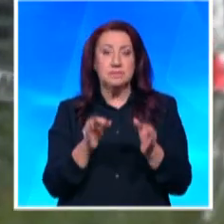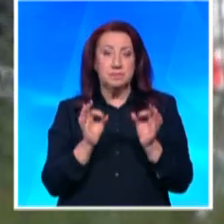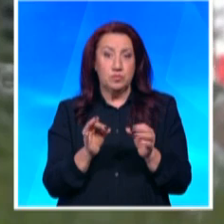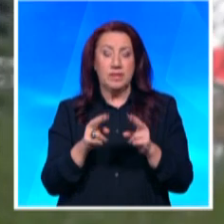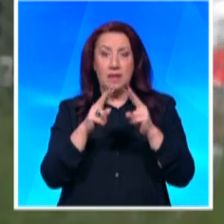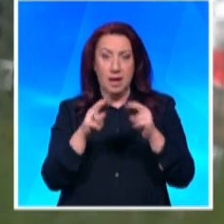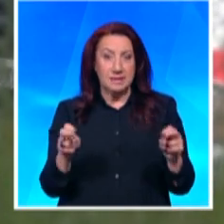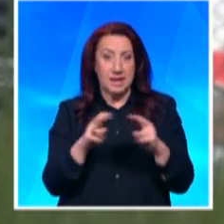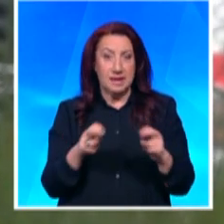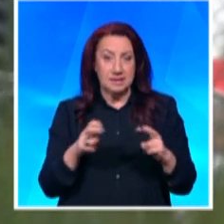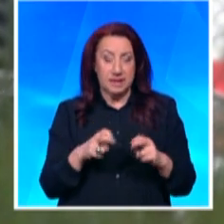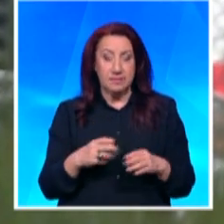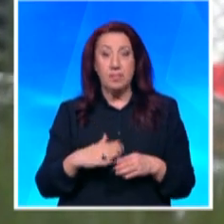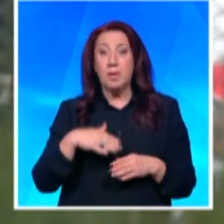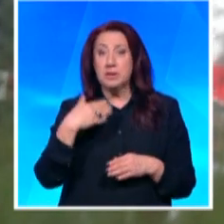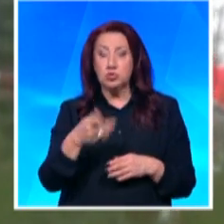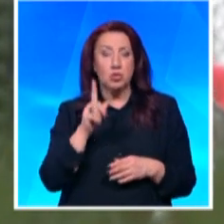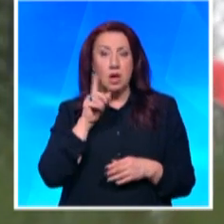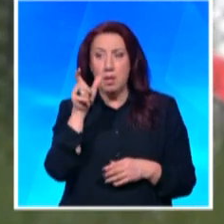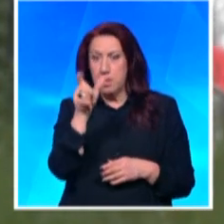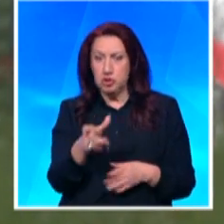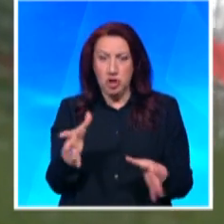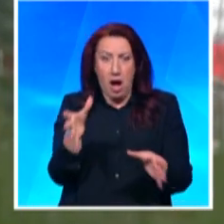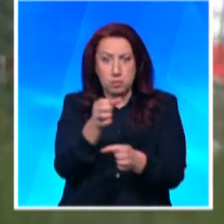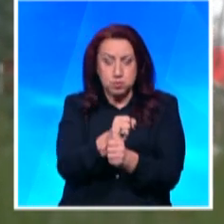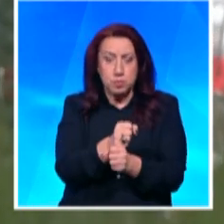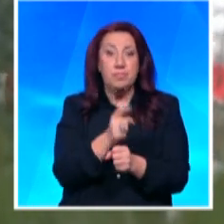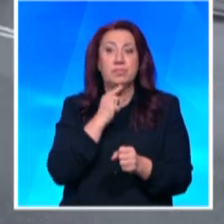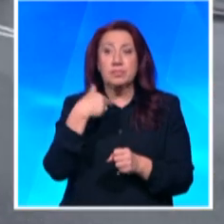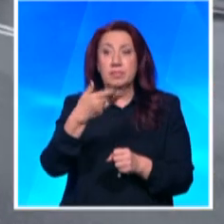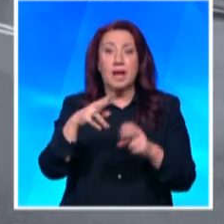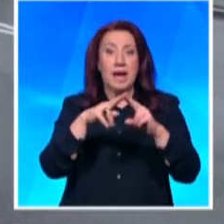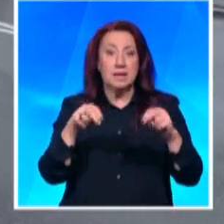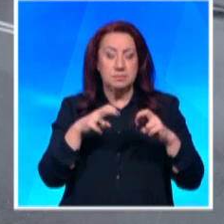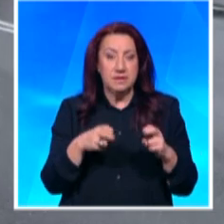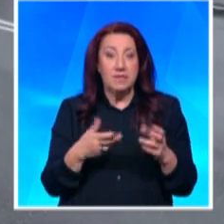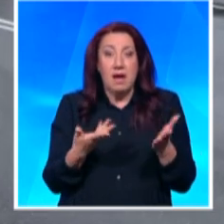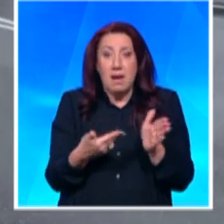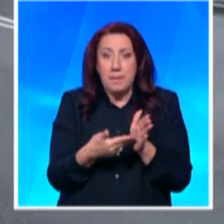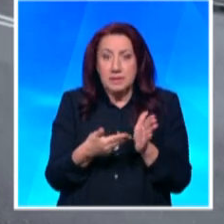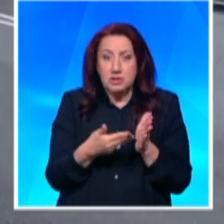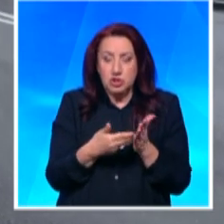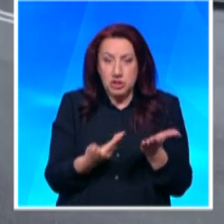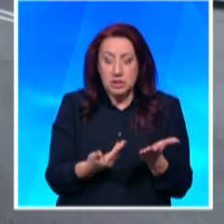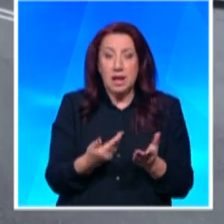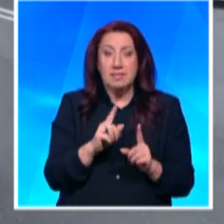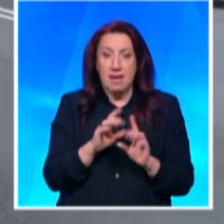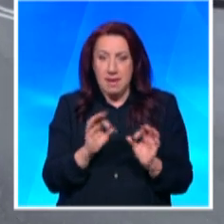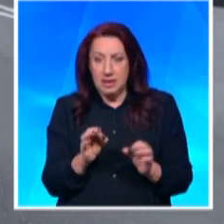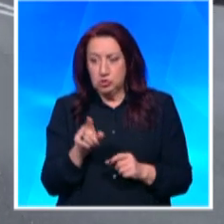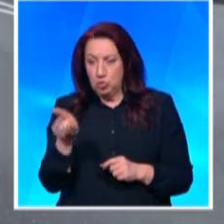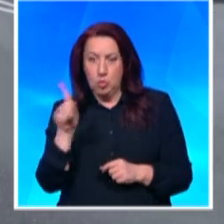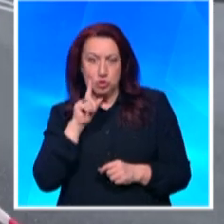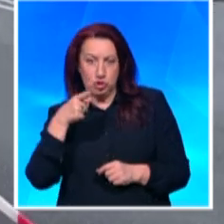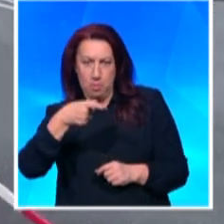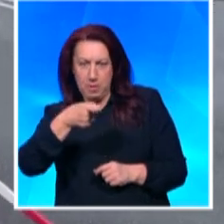Предстои арестуваният да бъде разпитан. Мотивите все още не са ясни, не е ясно и дали стрелецът и жертвите са се познавали. Този